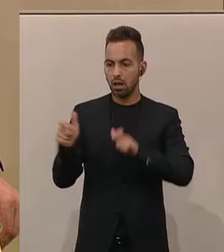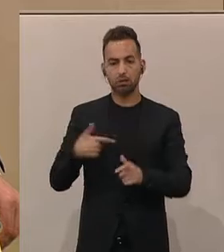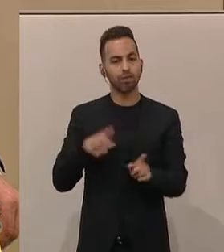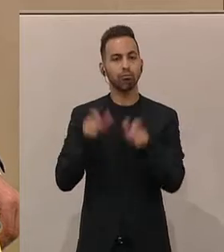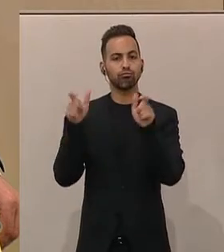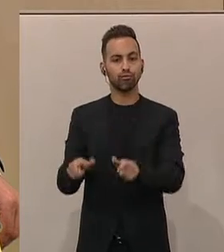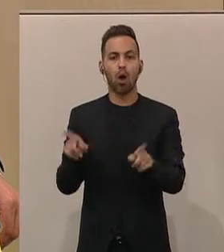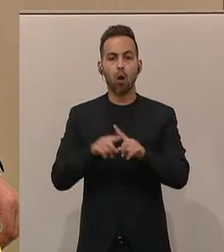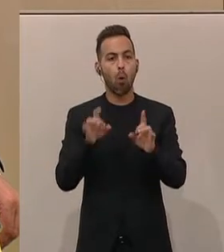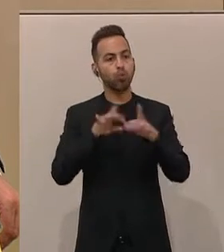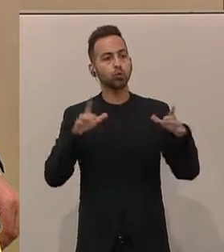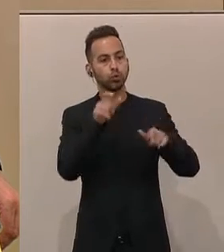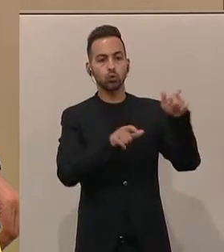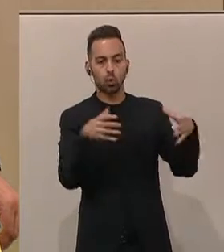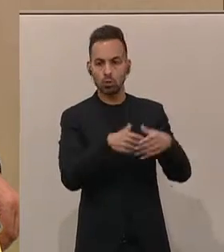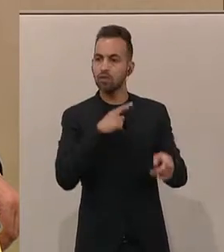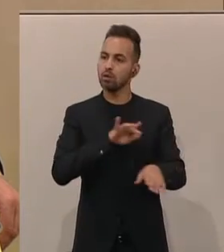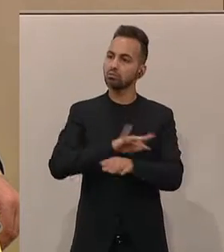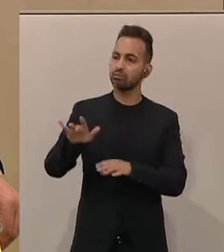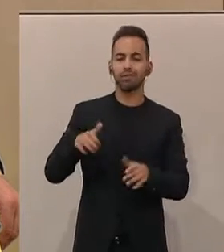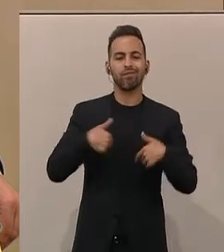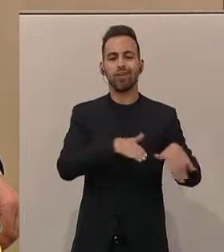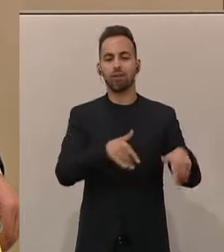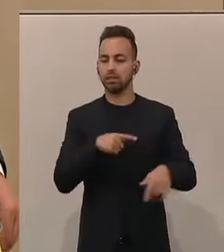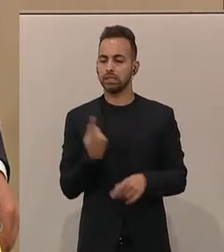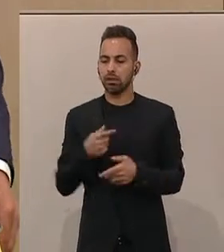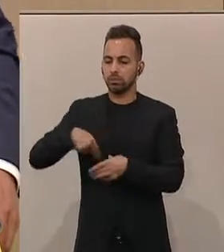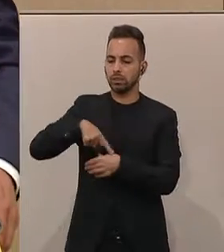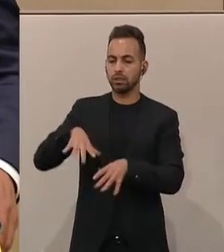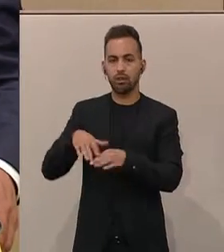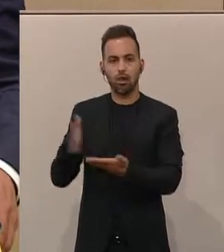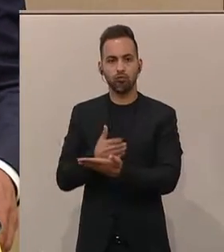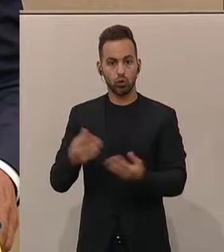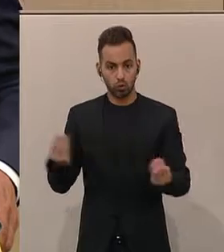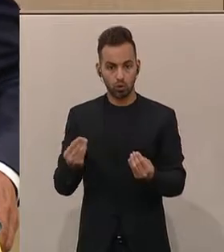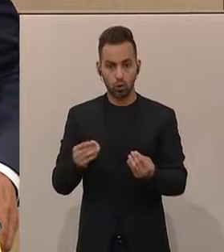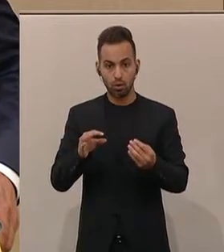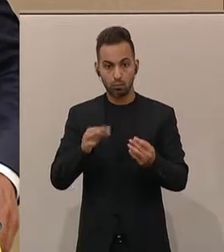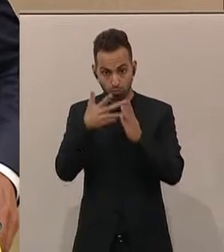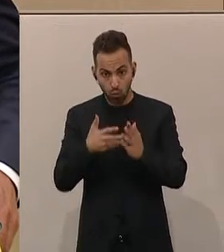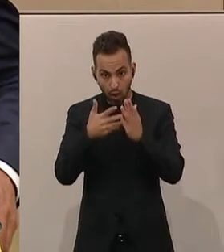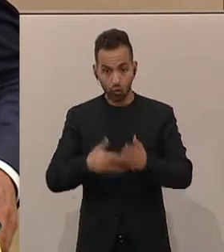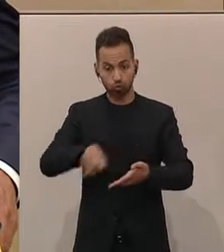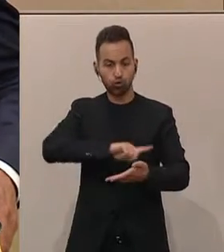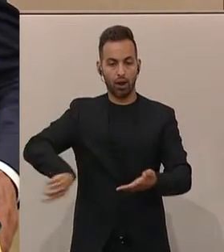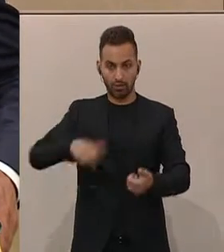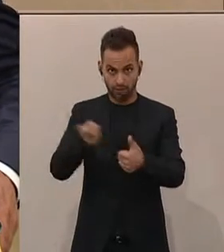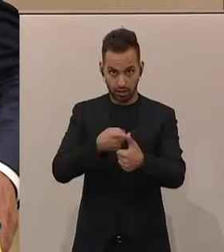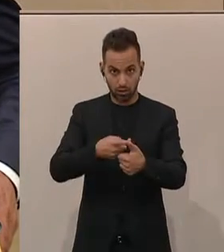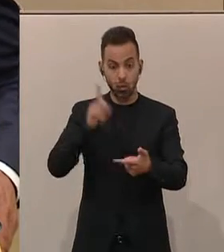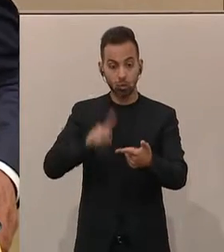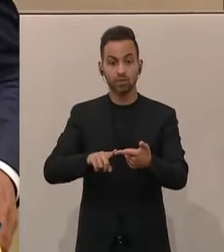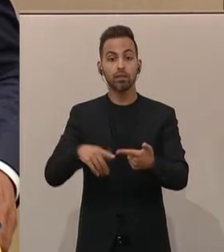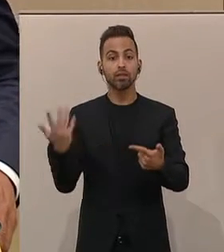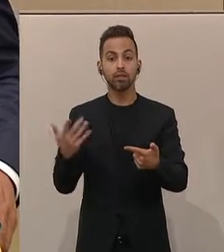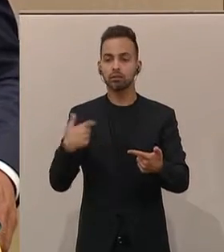die Oppositionsfraktion. Soll auch ausgebotet werden, weil nicht nur Begutachtung gestrichen wird, sondern sie weisen es dann auch